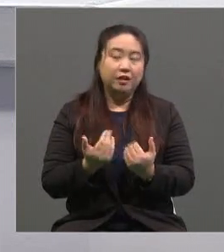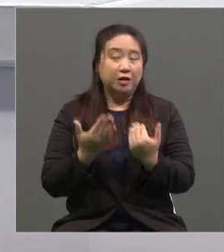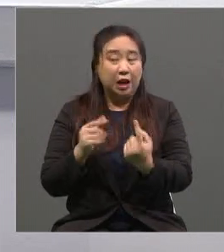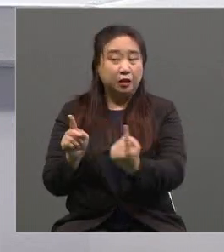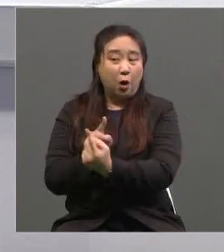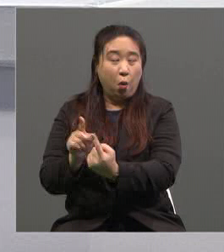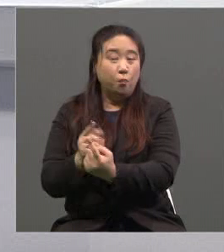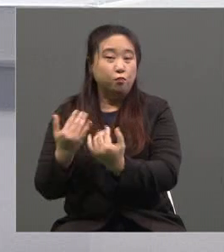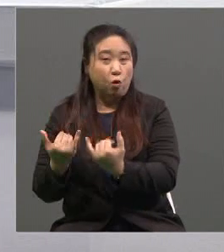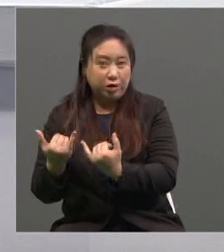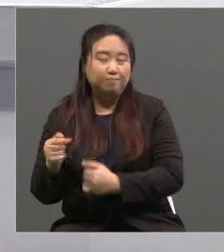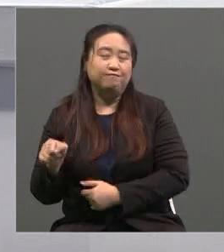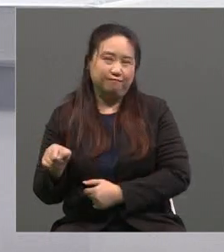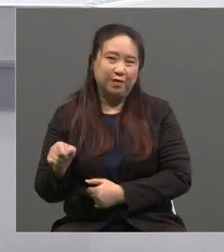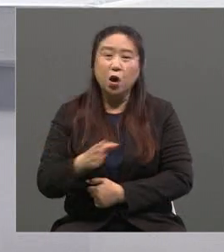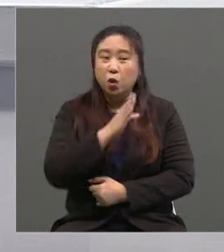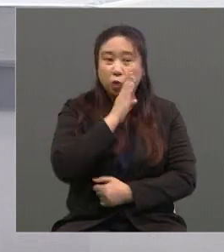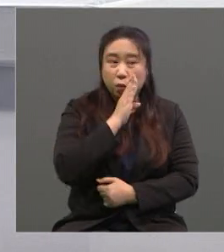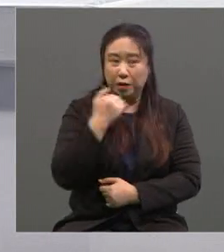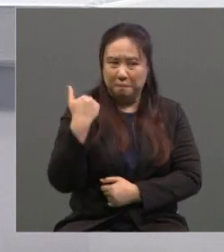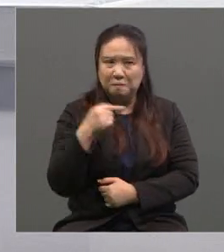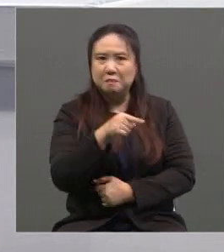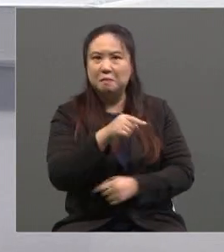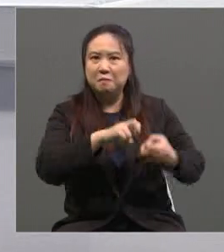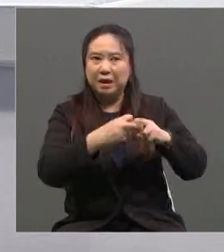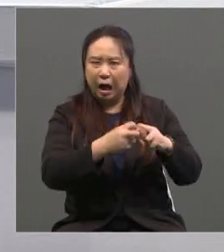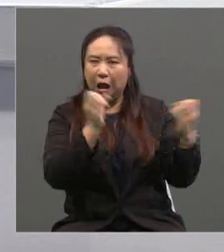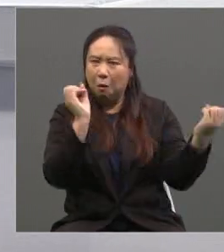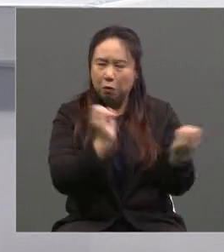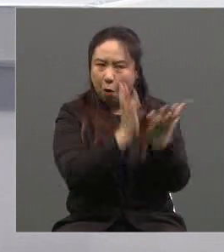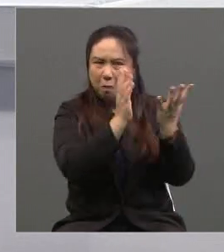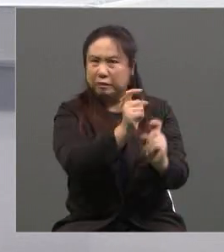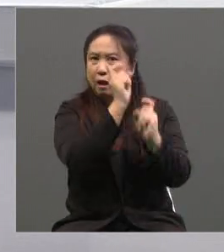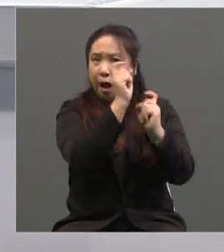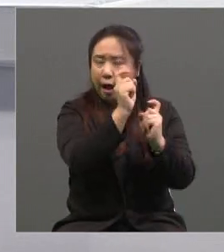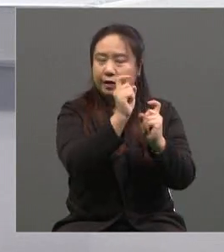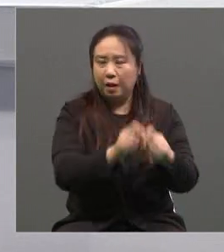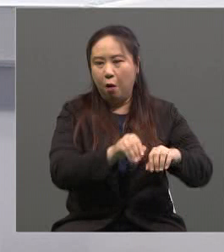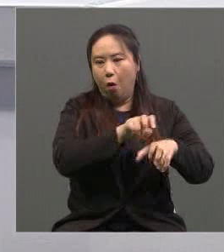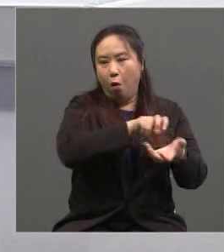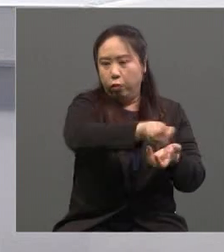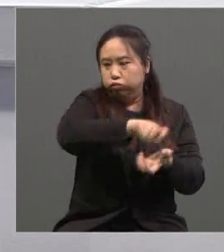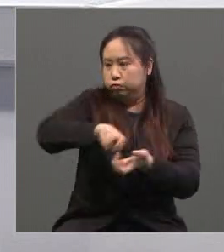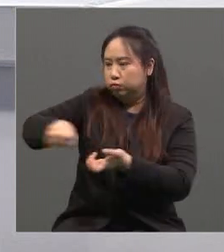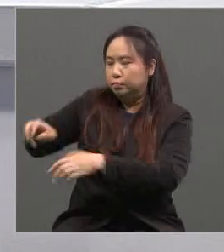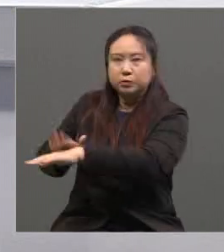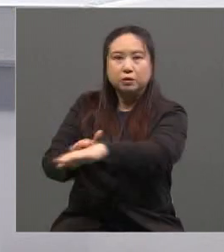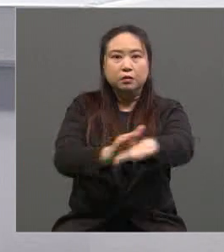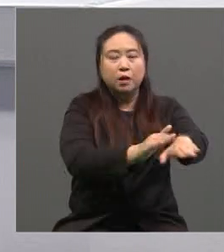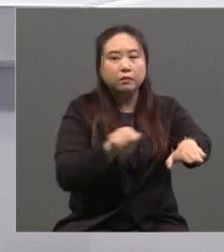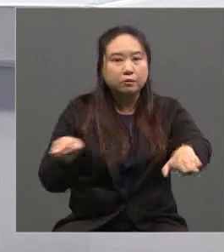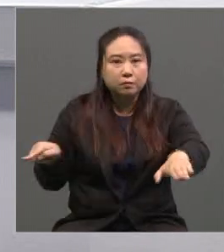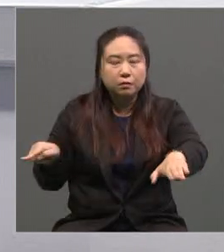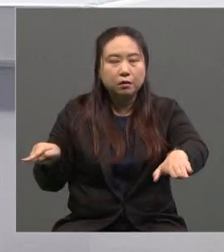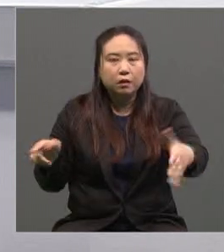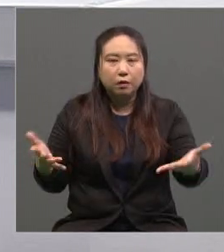คมปัจจุบันอย่าง ก เห ั ตุ บ การณ์ที่เกิดขึ้นอย่างเงี้ยเวลาที่เขามี alert หรือว่าแจ้งเตือนขึ้ ฮ นม ะ าเกี่ยวกับเหตุการณ์ฉุกเฉินเนี่ยแอปเอกชนทั้งนั้น